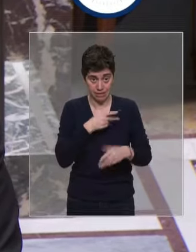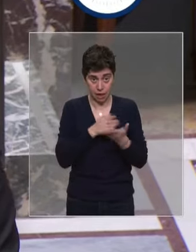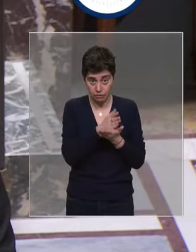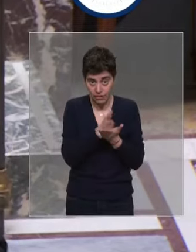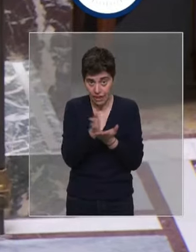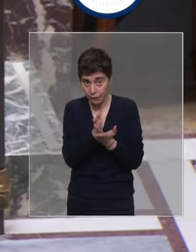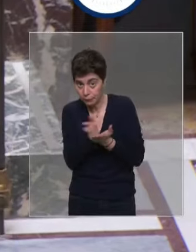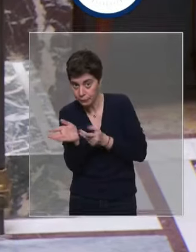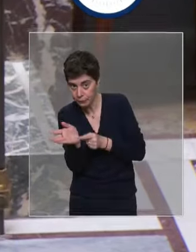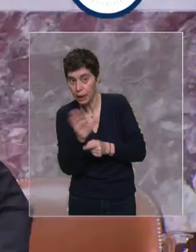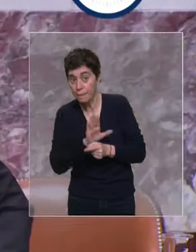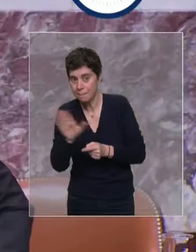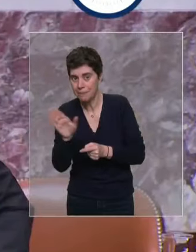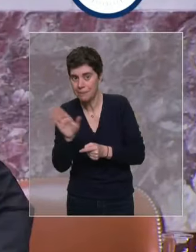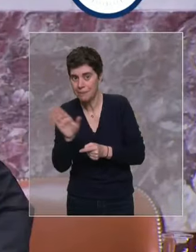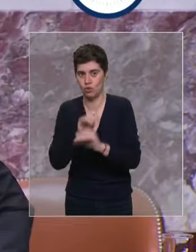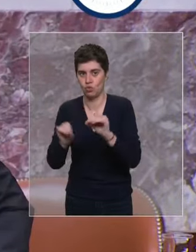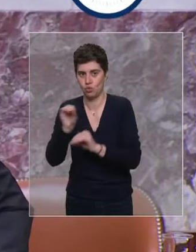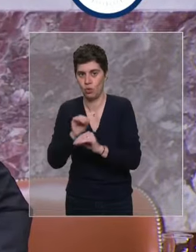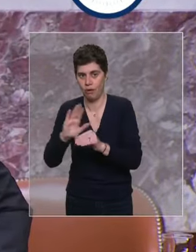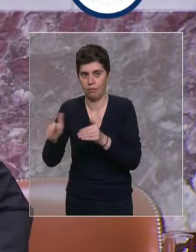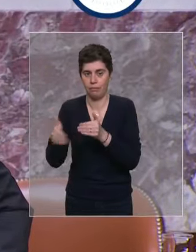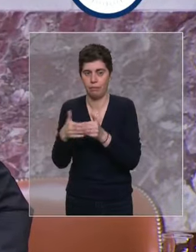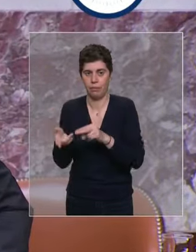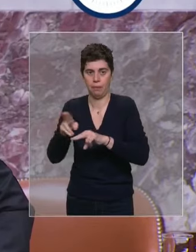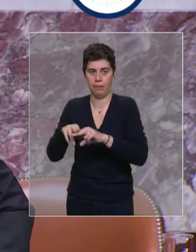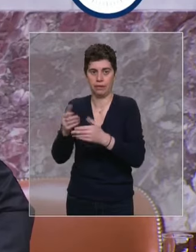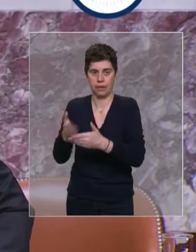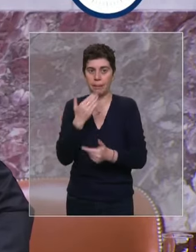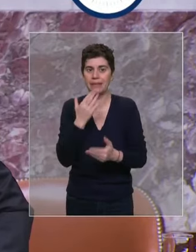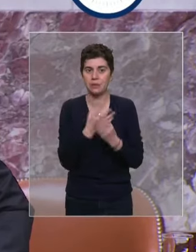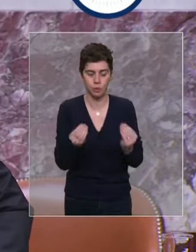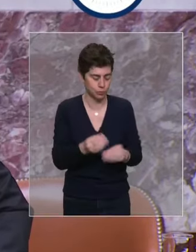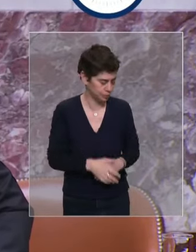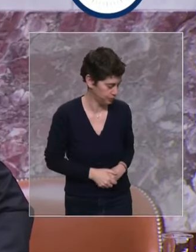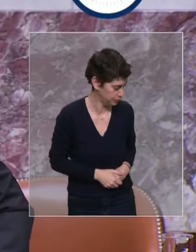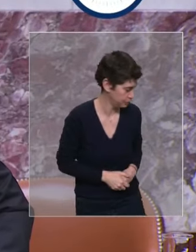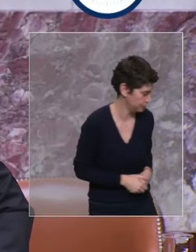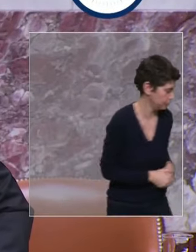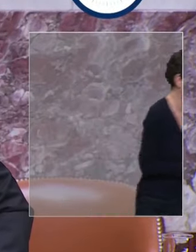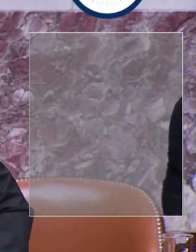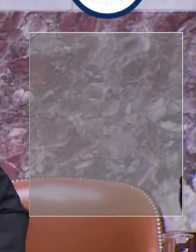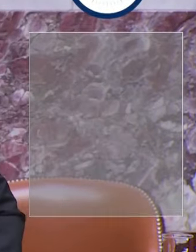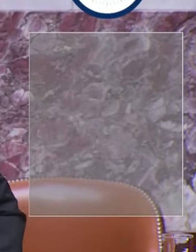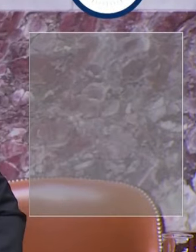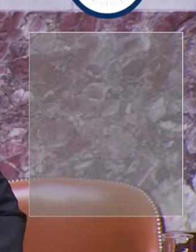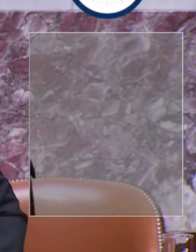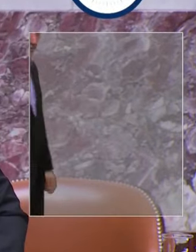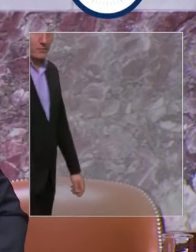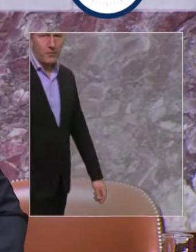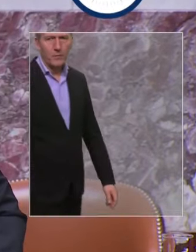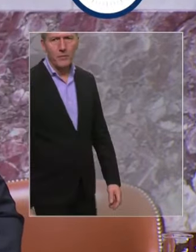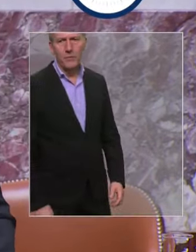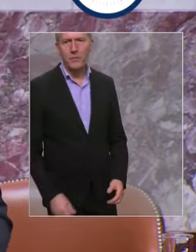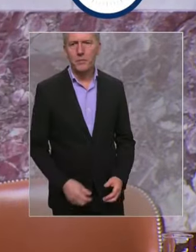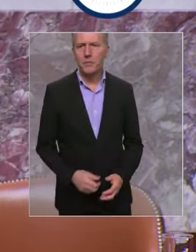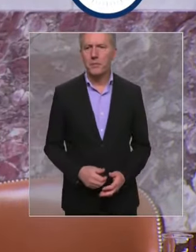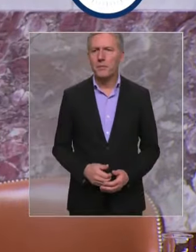avec Sylvie Retailleau. Merci beaucoup, Madame la Ministre. La parole est à Monsieur Laurent Panifous pour le groupe Liot.